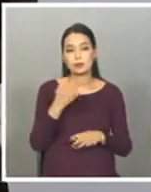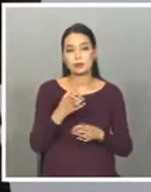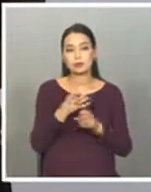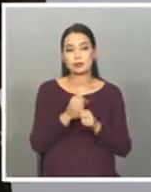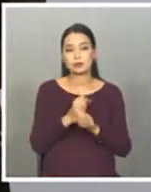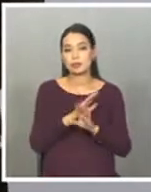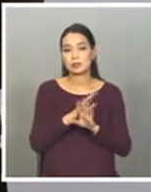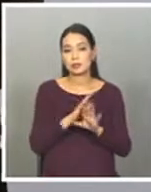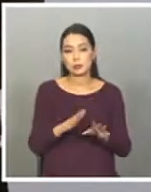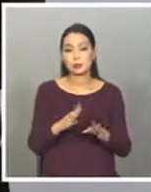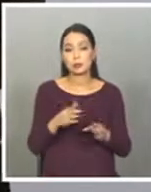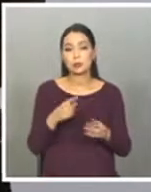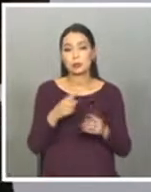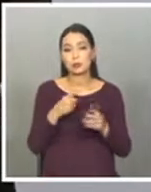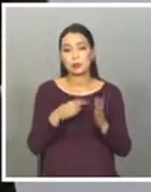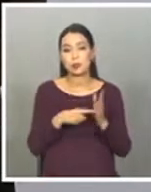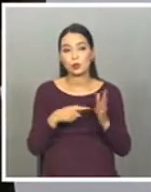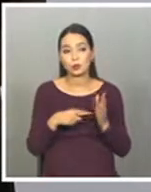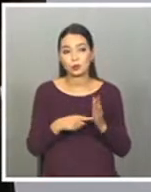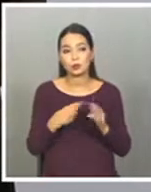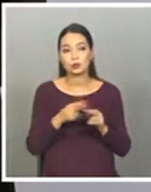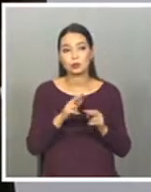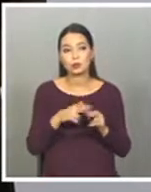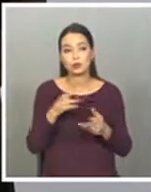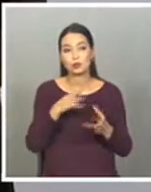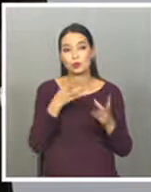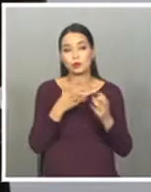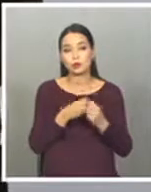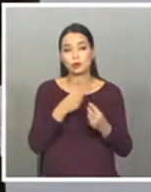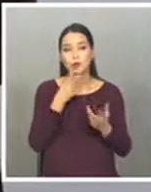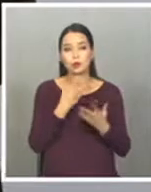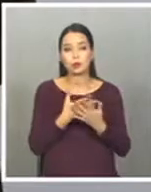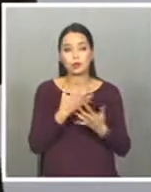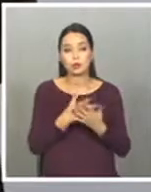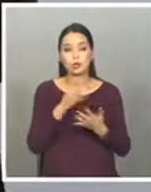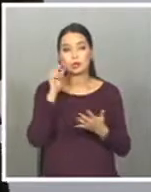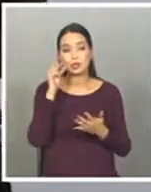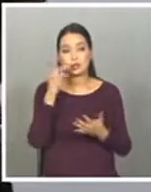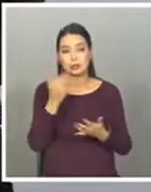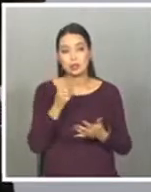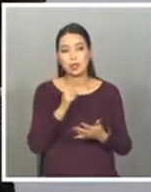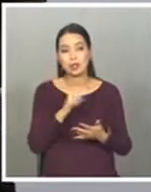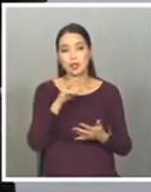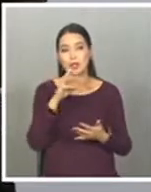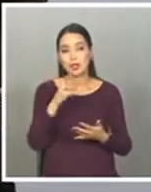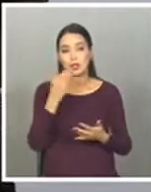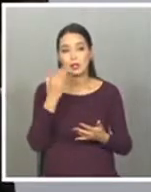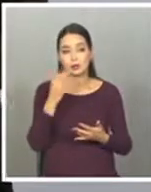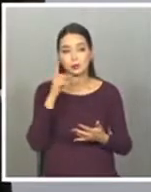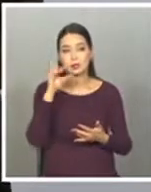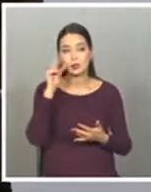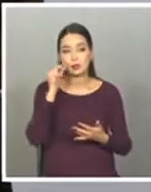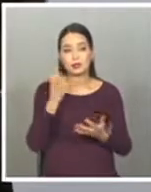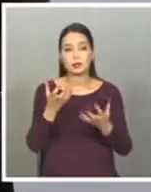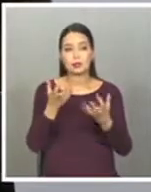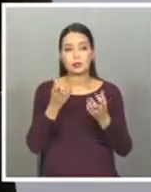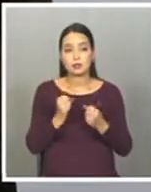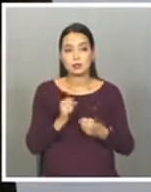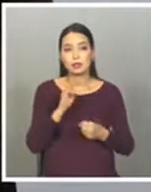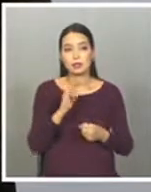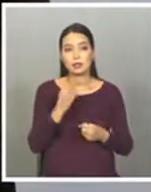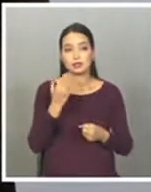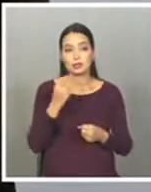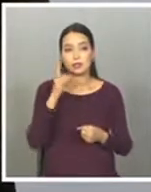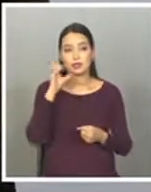бөлшек. Рационал көрсеткішті дәрежесі деп, а-ның n дәрежесі санынан алынған